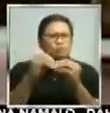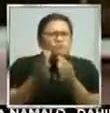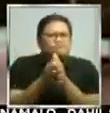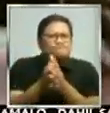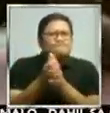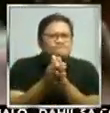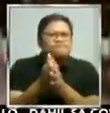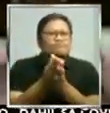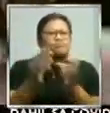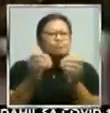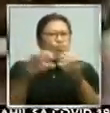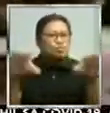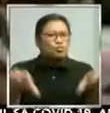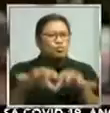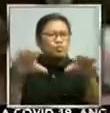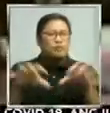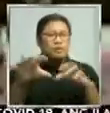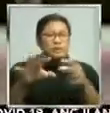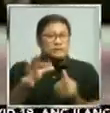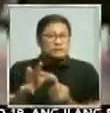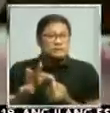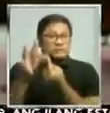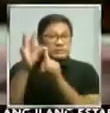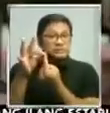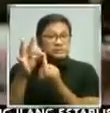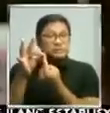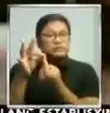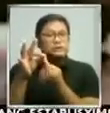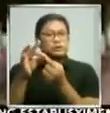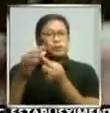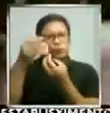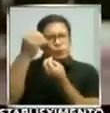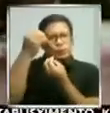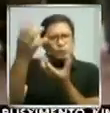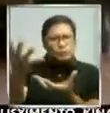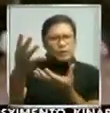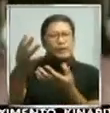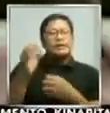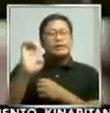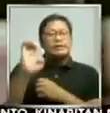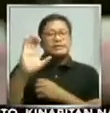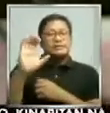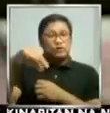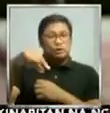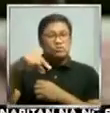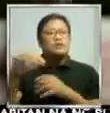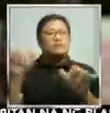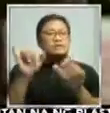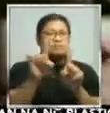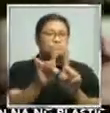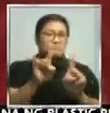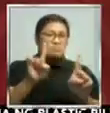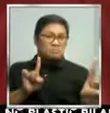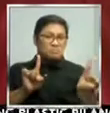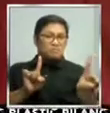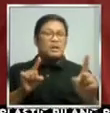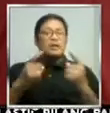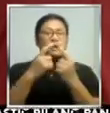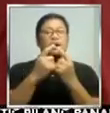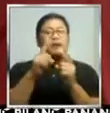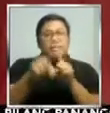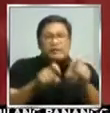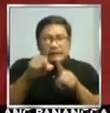natin, lalong-lalo na itong pagsunod sa enhanced community quarantine, social distancing, sa ating mass testing. So lahat ito